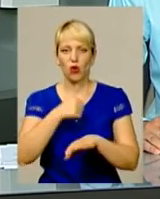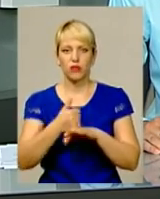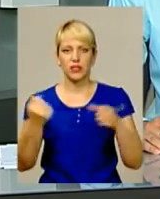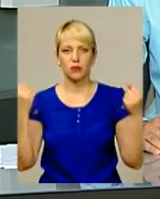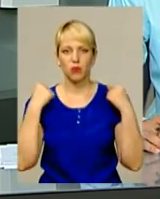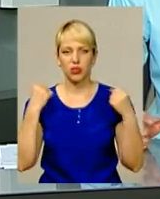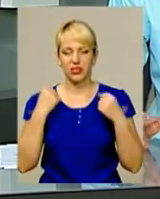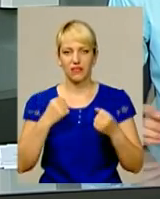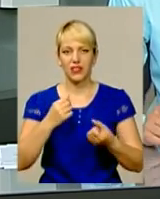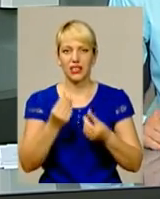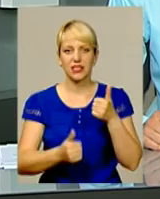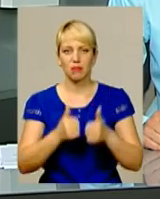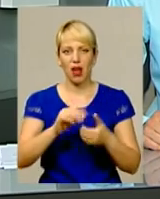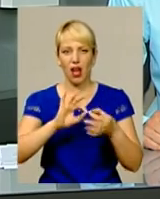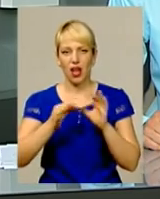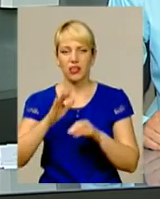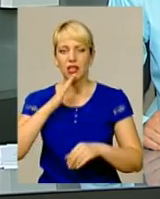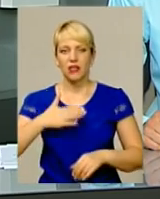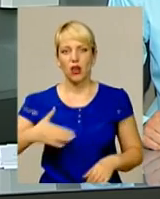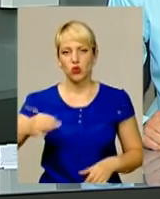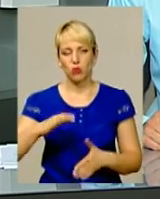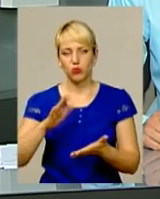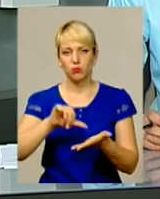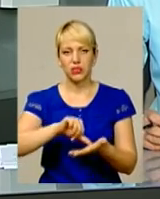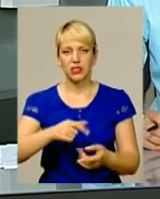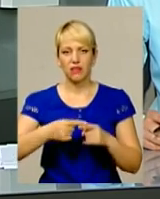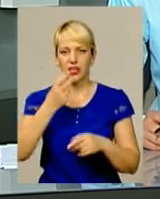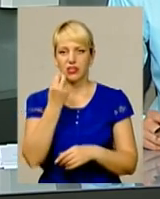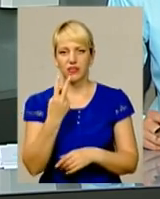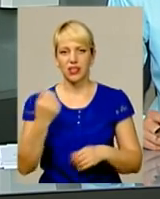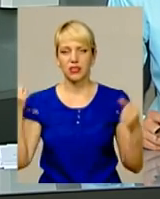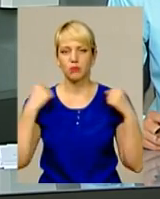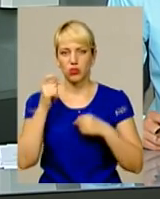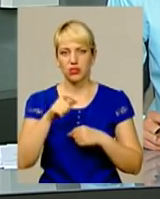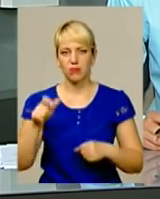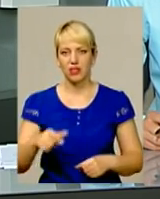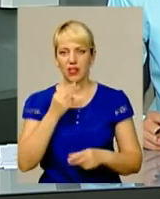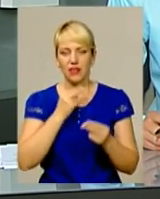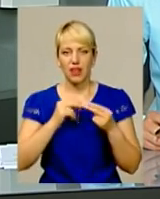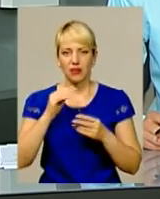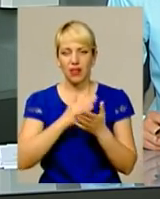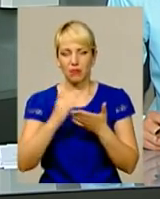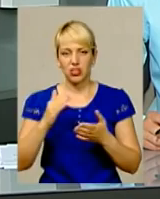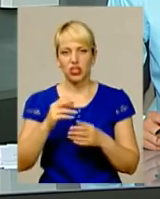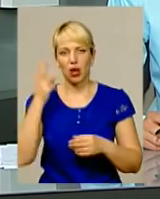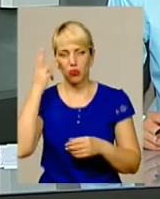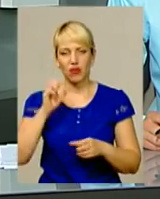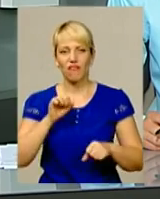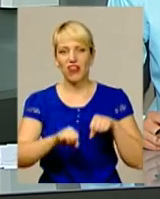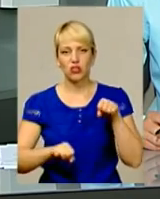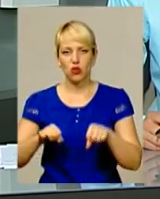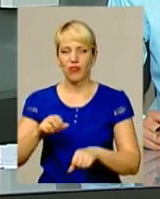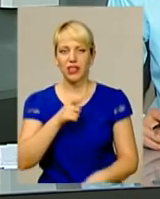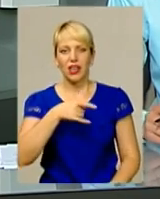змагань чотириріччя. Нашу область на Олімпійських іграх представлятимуть 12 спортсменів. Найбільше подолян буде у веслуванні –